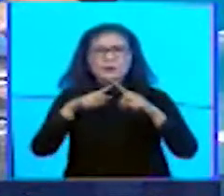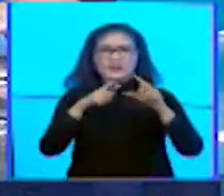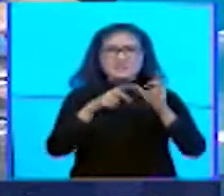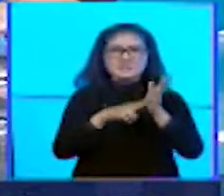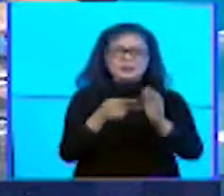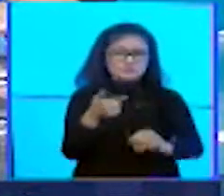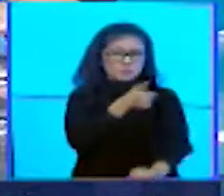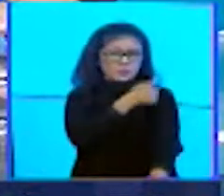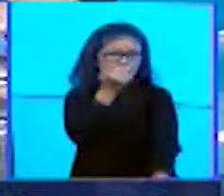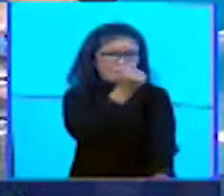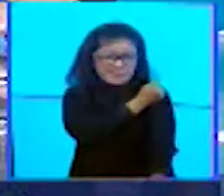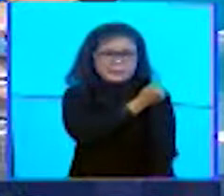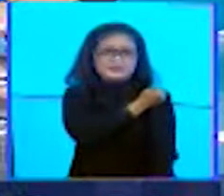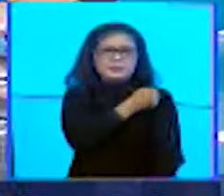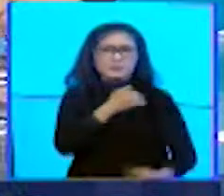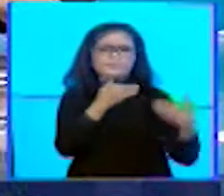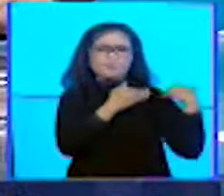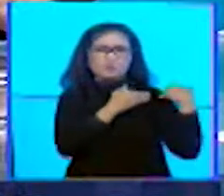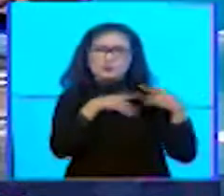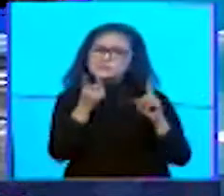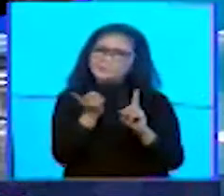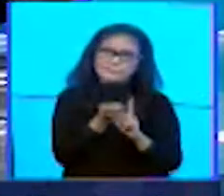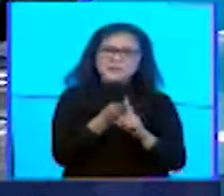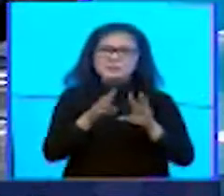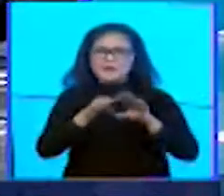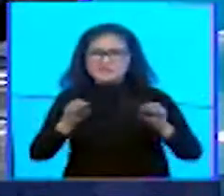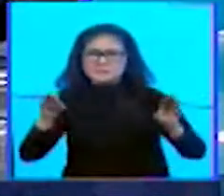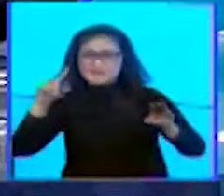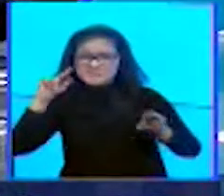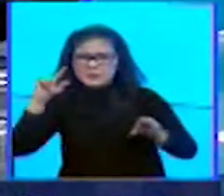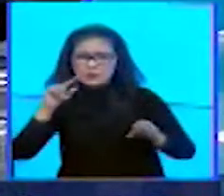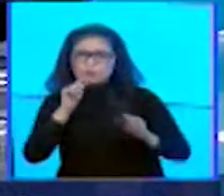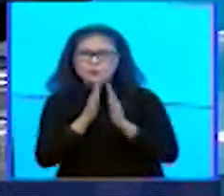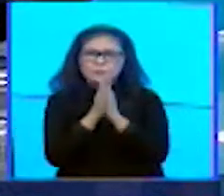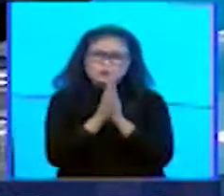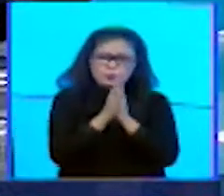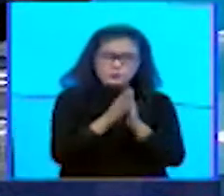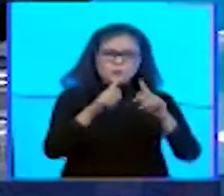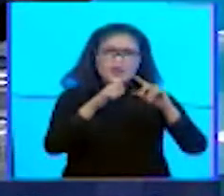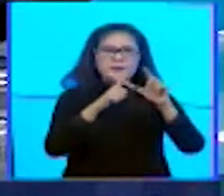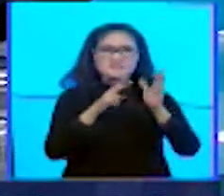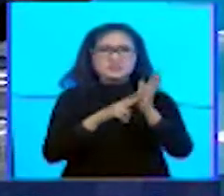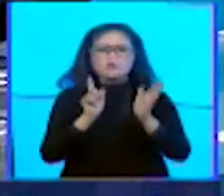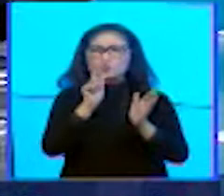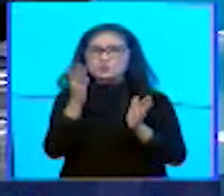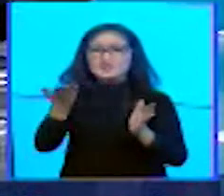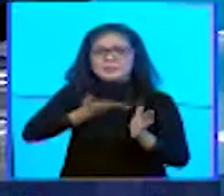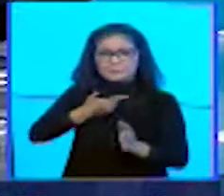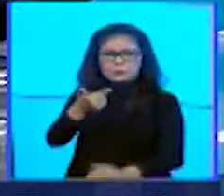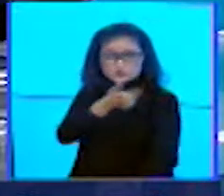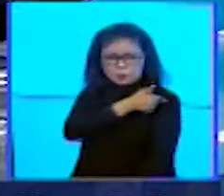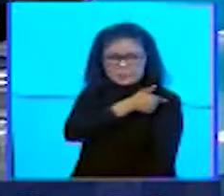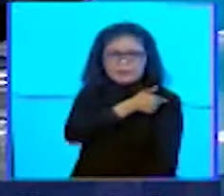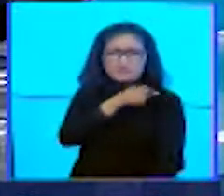Akan disuntik vaksin dapat tugas terpaksa bekerja ekstra untuk membujuk ASN agar bersedia disuntik dalam dunia medis rasa